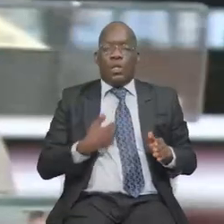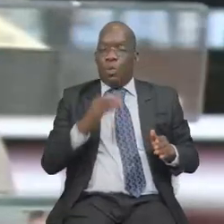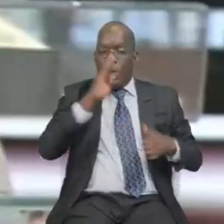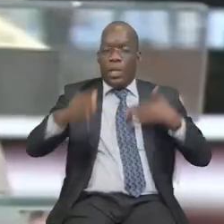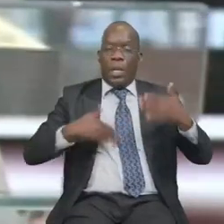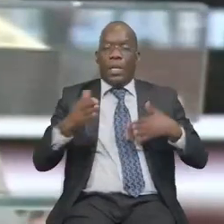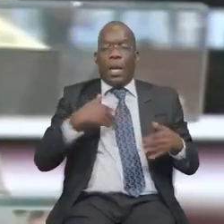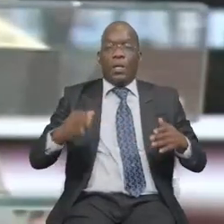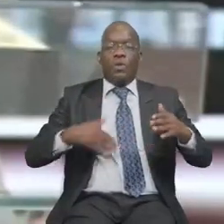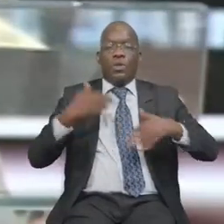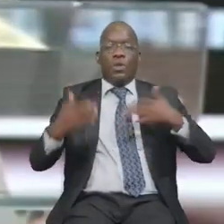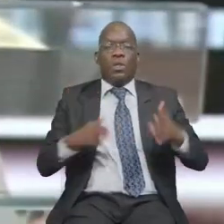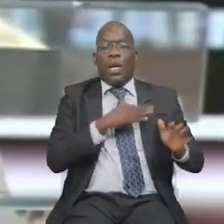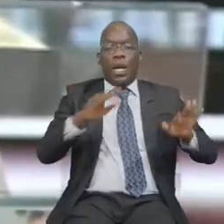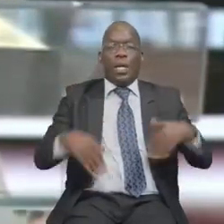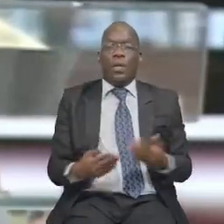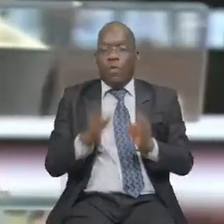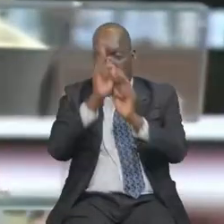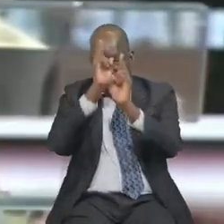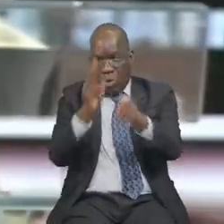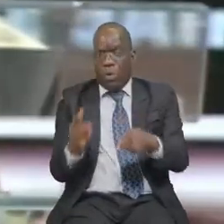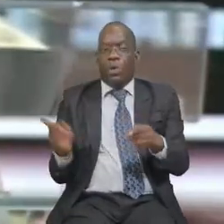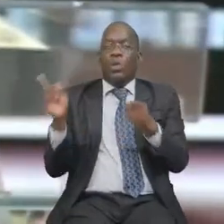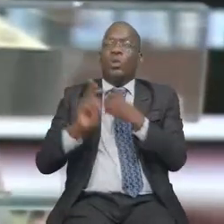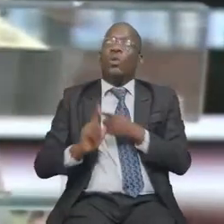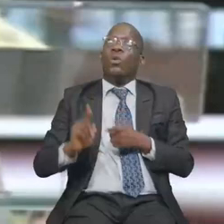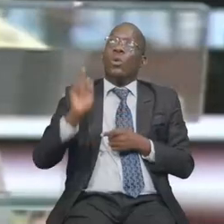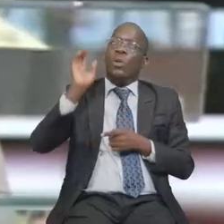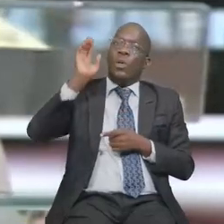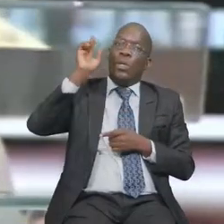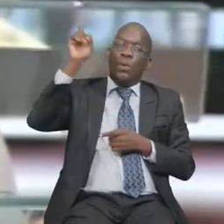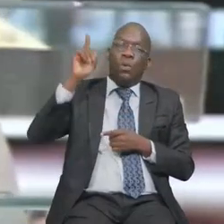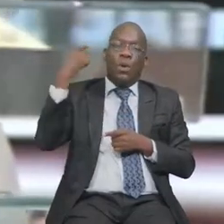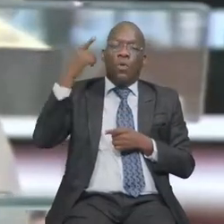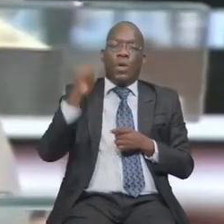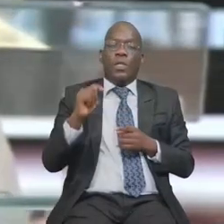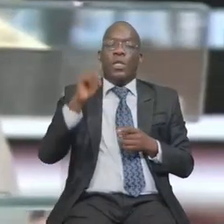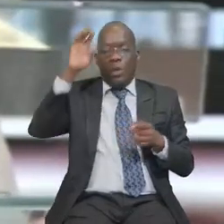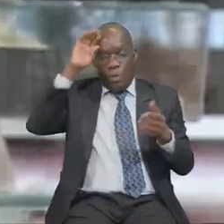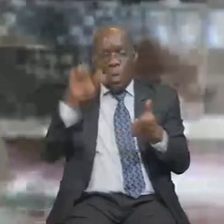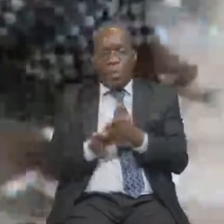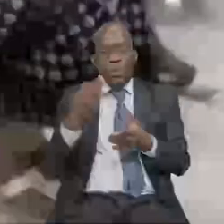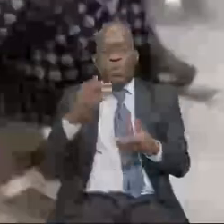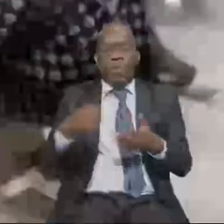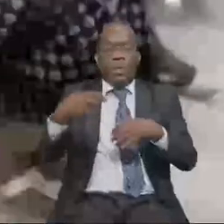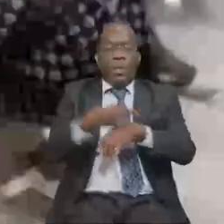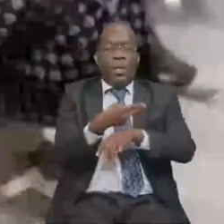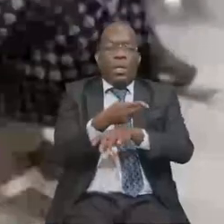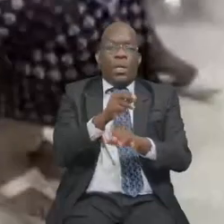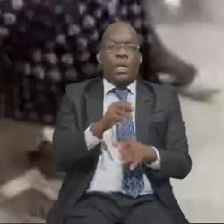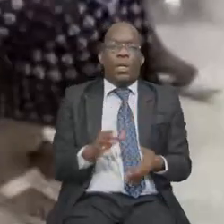gloire. Car les noces de l'agneau sont venues. Et son épouse,